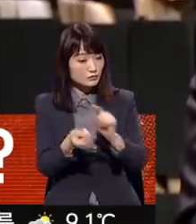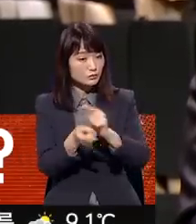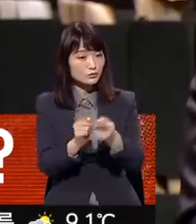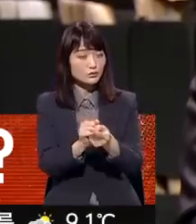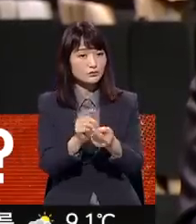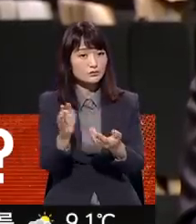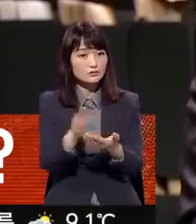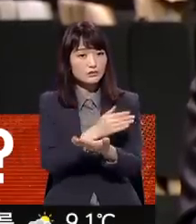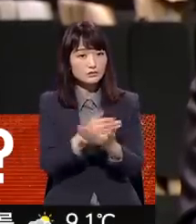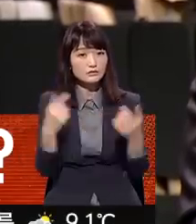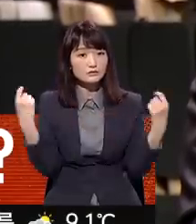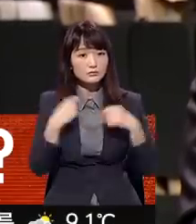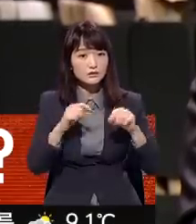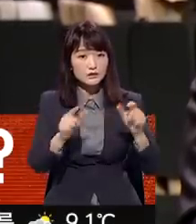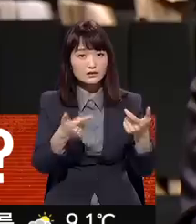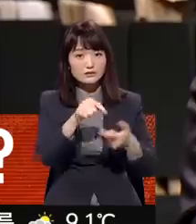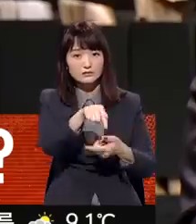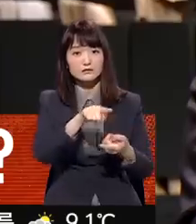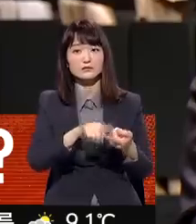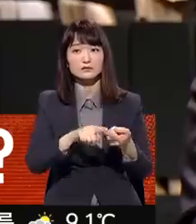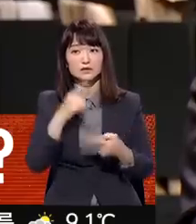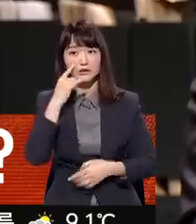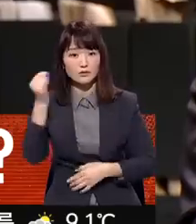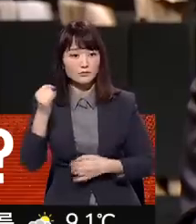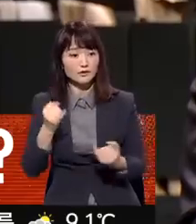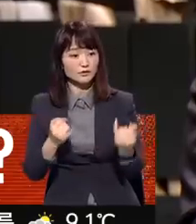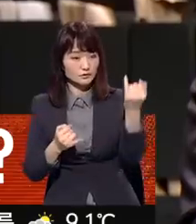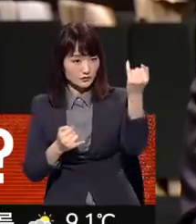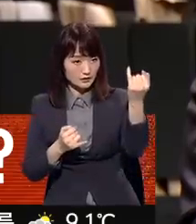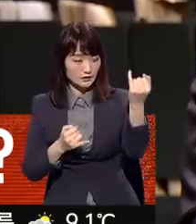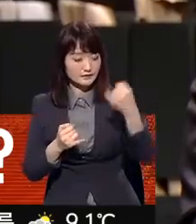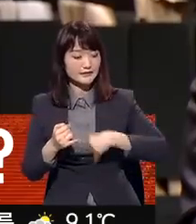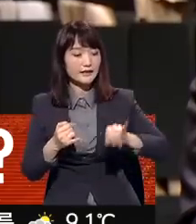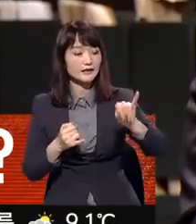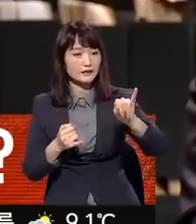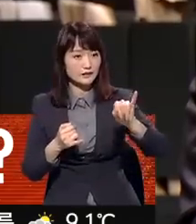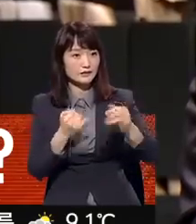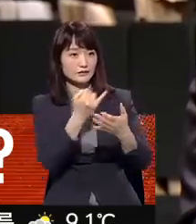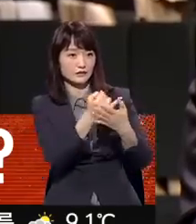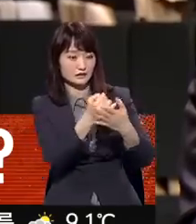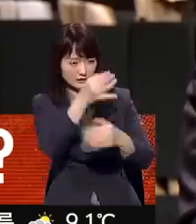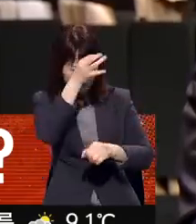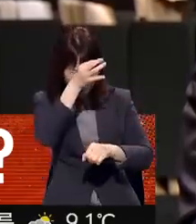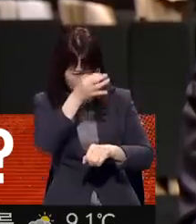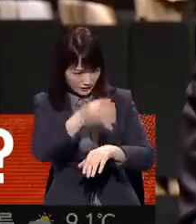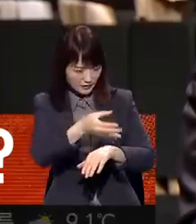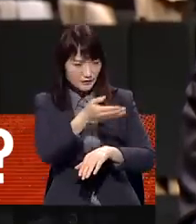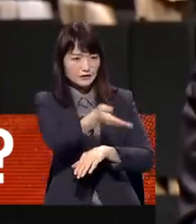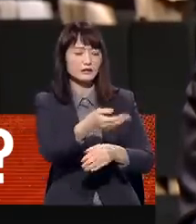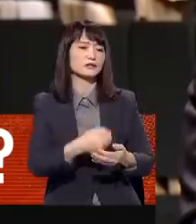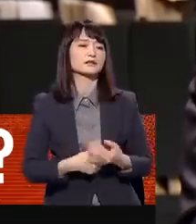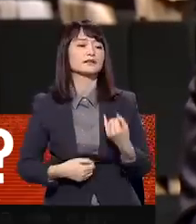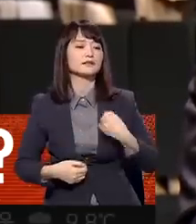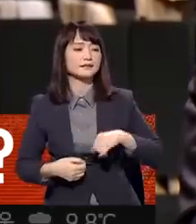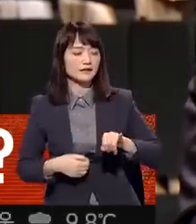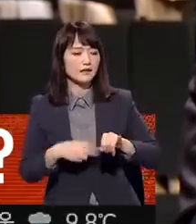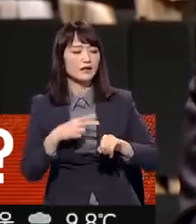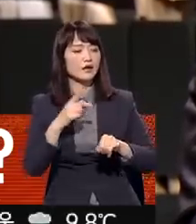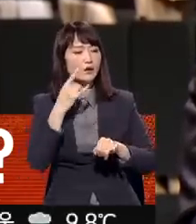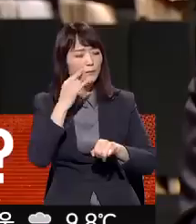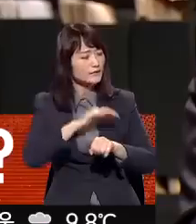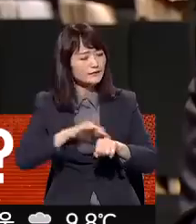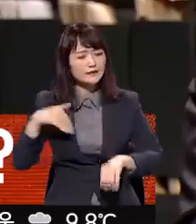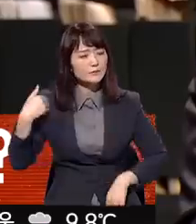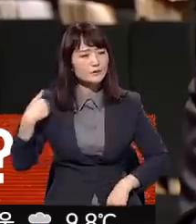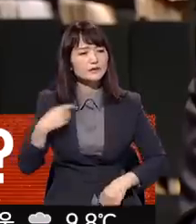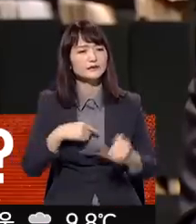라고 얘기했기 때문에 그 부분에 대해서는 엄마가 사과하시는 게 좋아요. 그래서 딸 엄마가 잘 몰랐어. 네가 이렇게